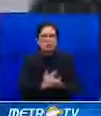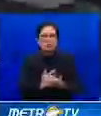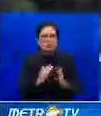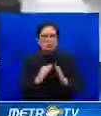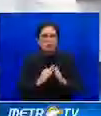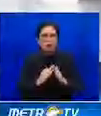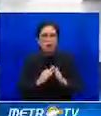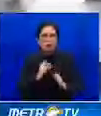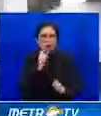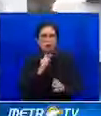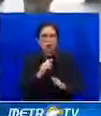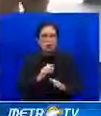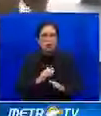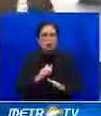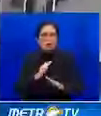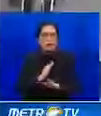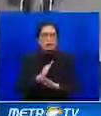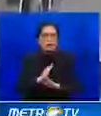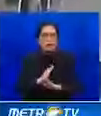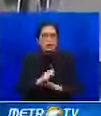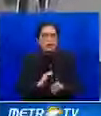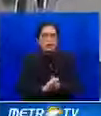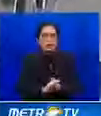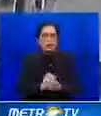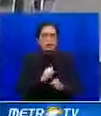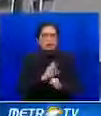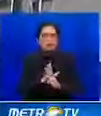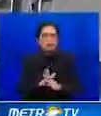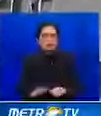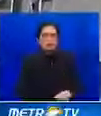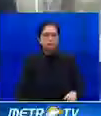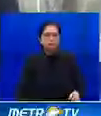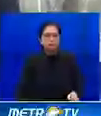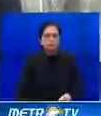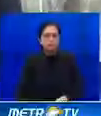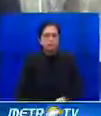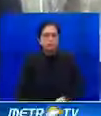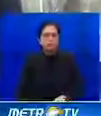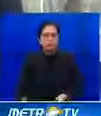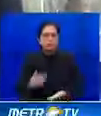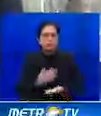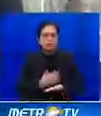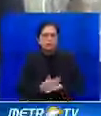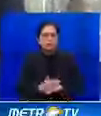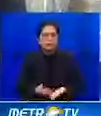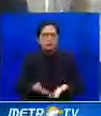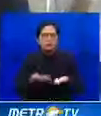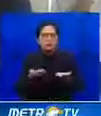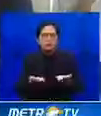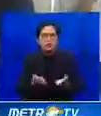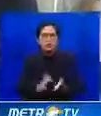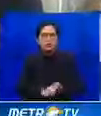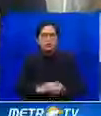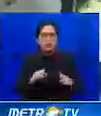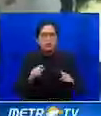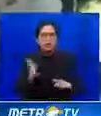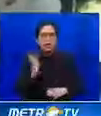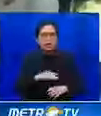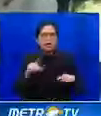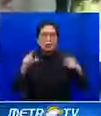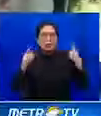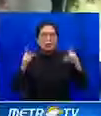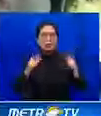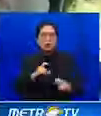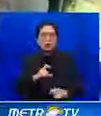mencegah penyebaran covid-19 Bambang menegaskan Ada pembatasan pemberian cuti bagi ASN kecuali